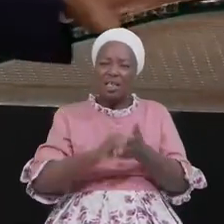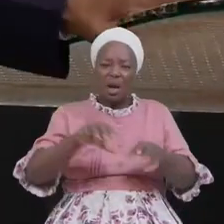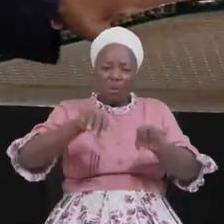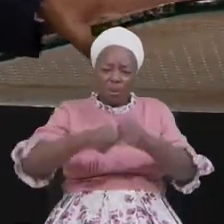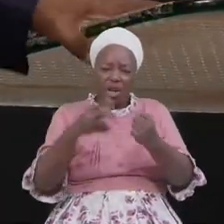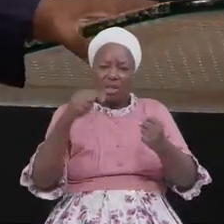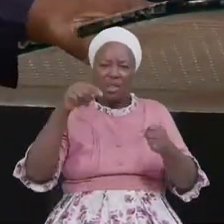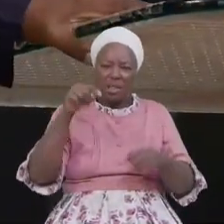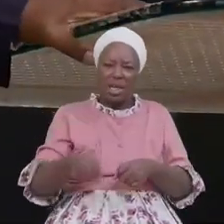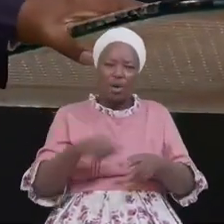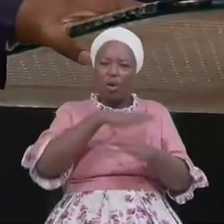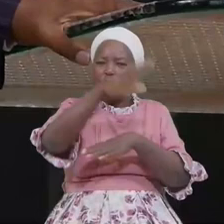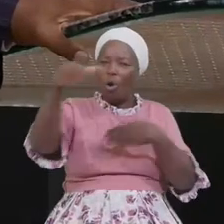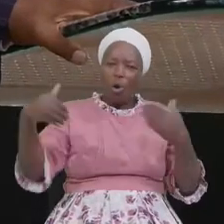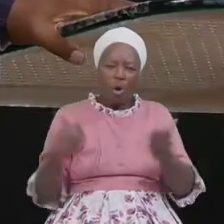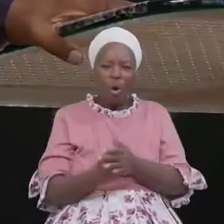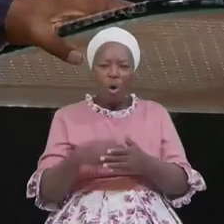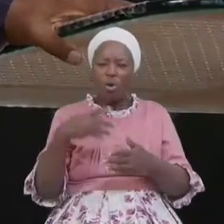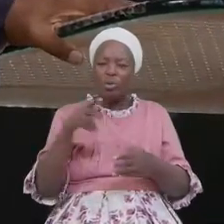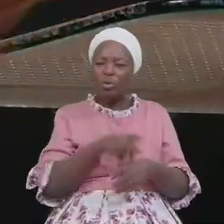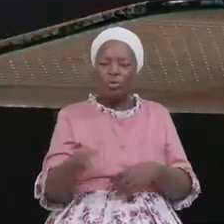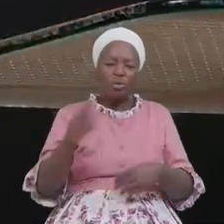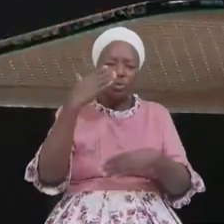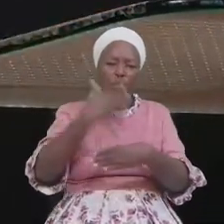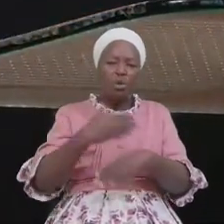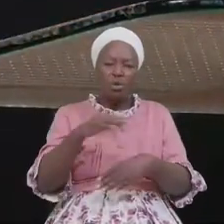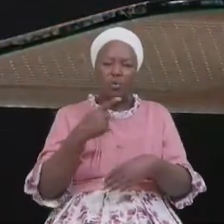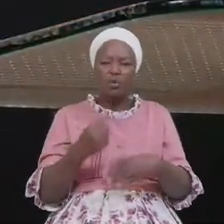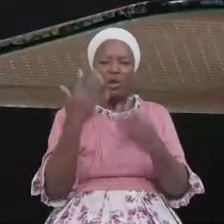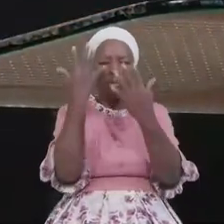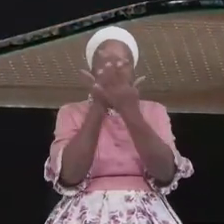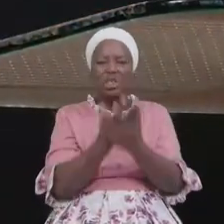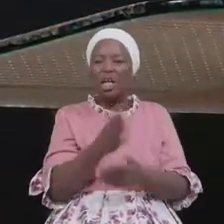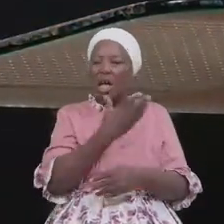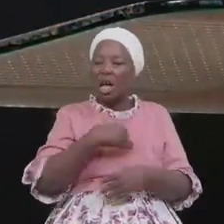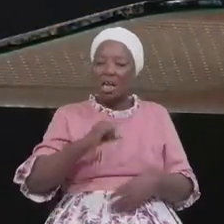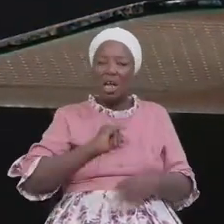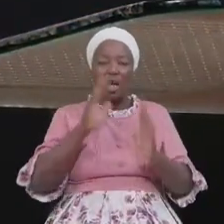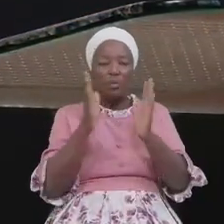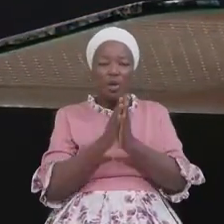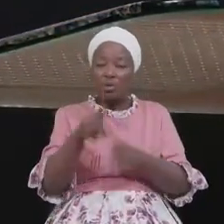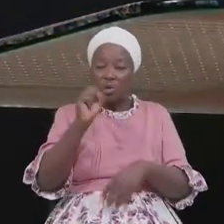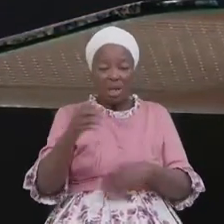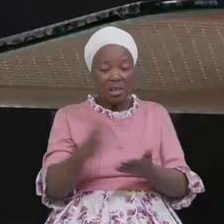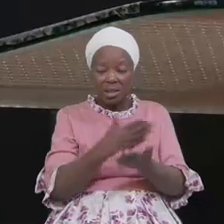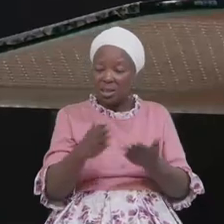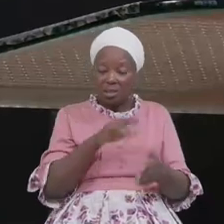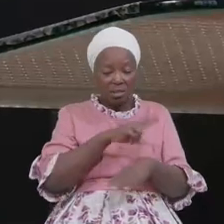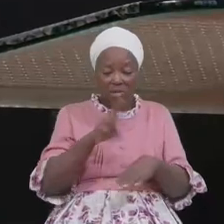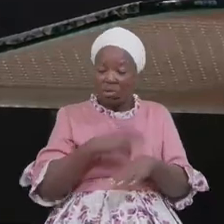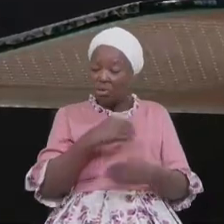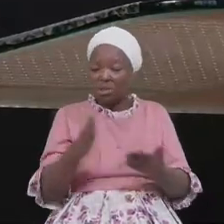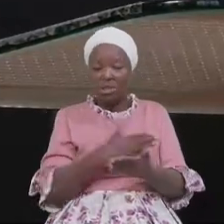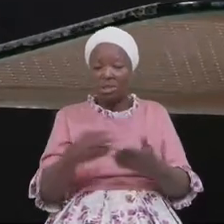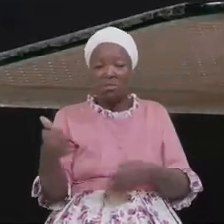tout ces murs de la prison. Et je prie Tu peux chanter comme ça, tout seul.